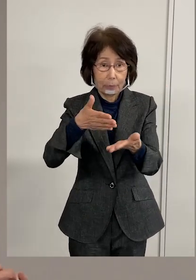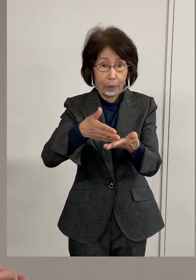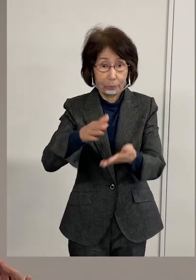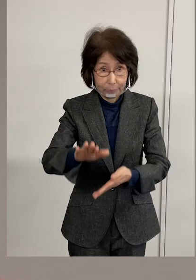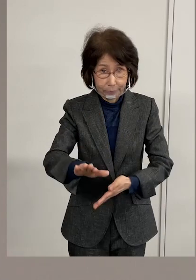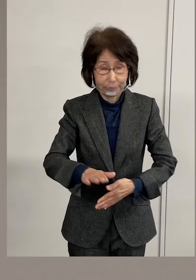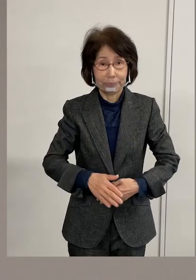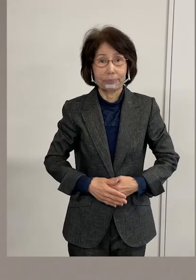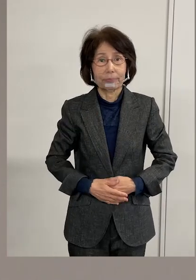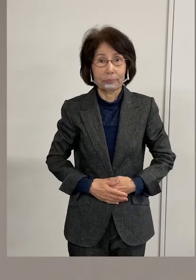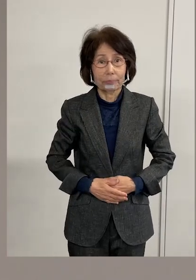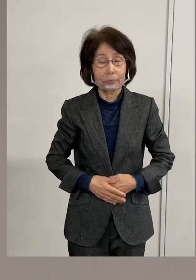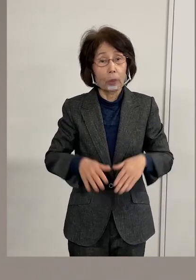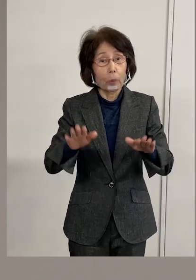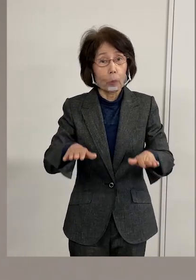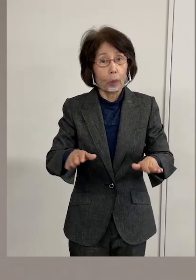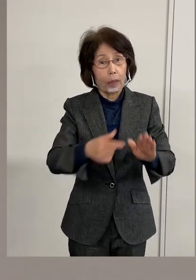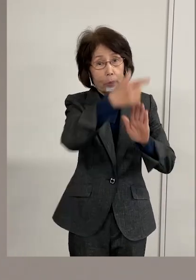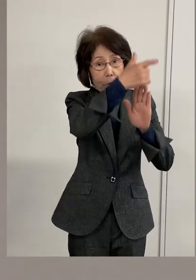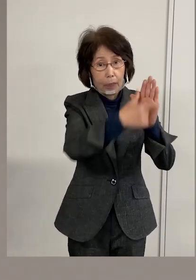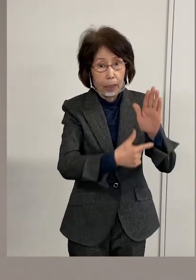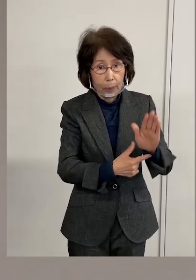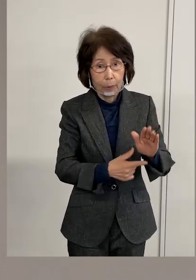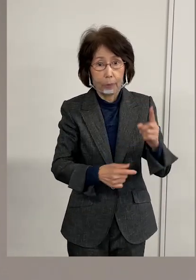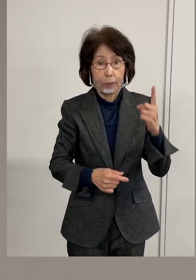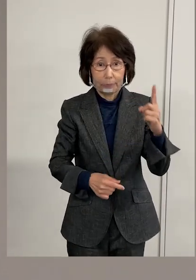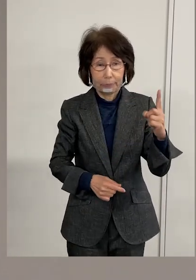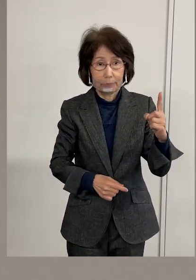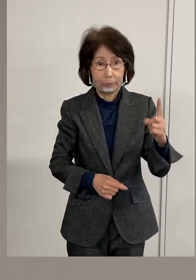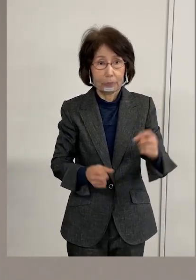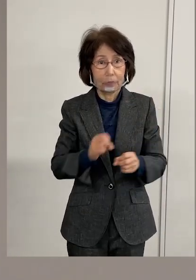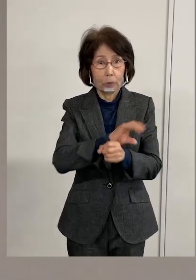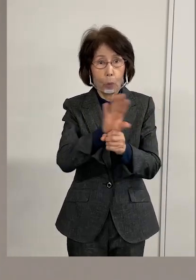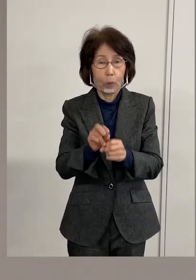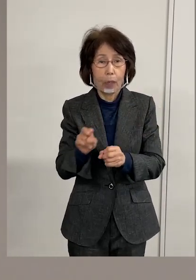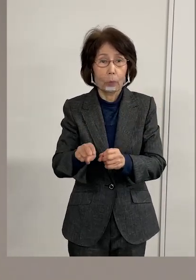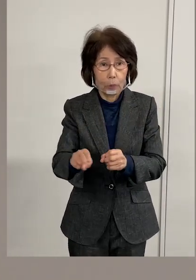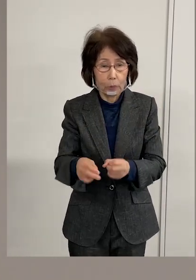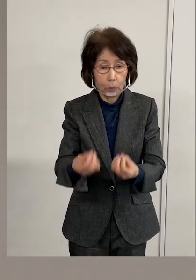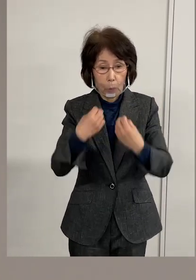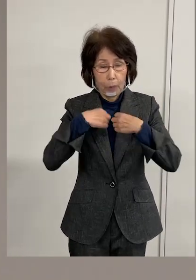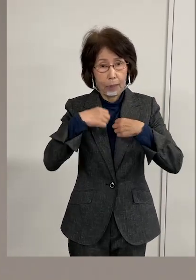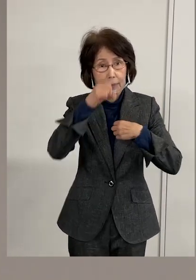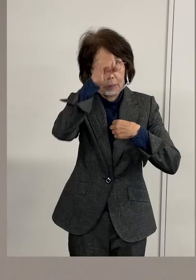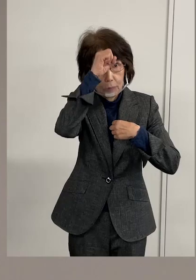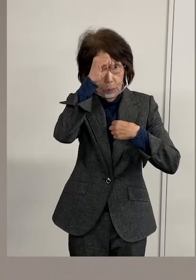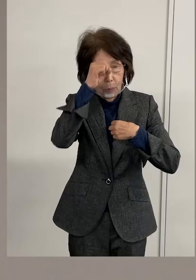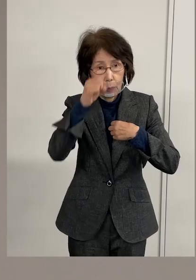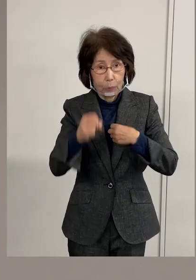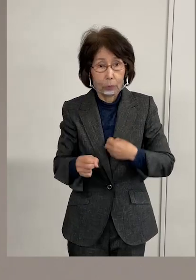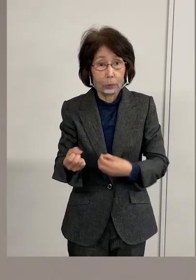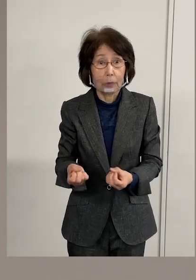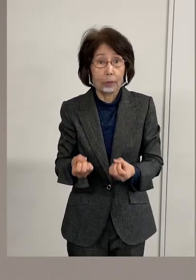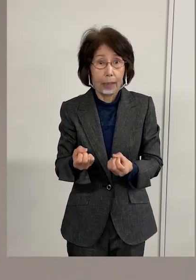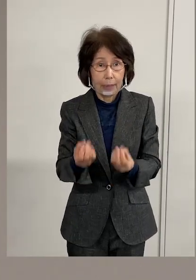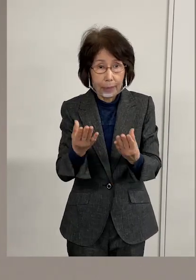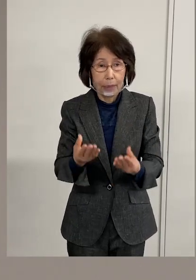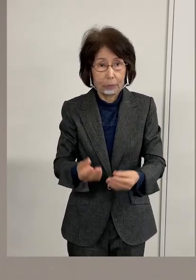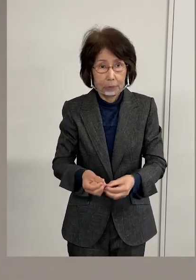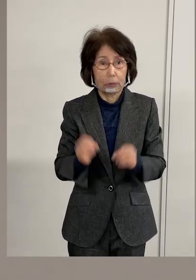。今回のテーマは1新型コロナウイルス感染症最新情報について